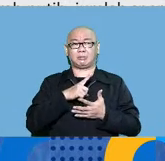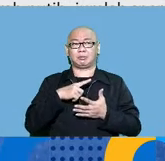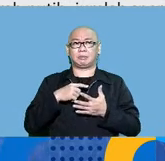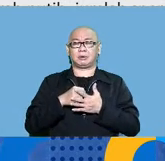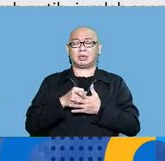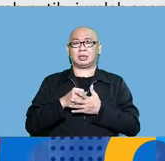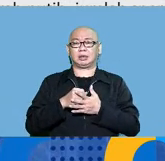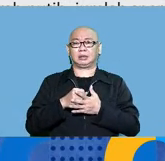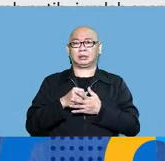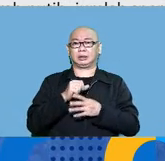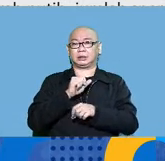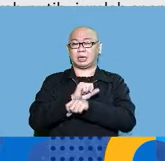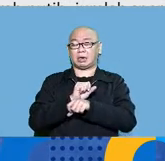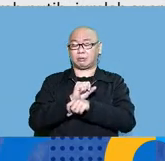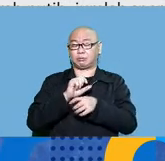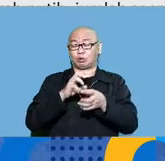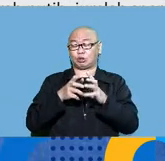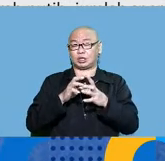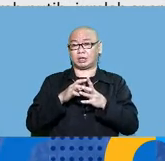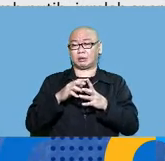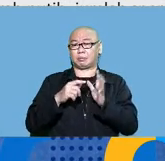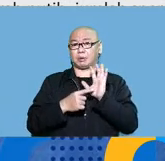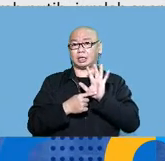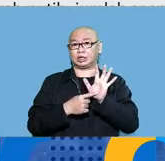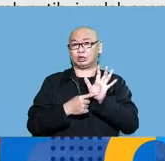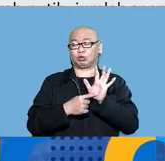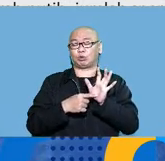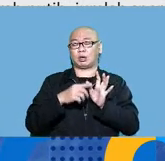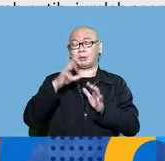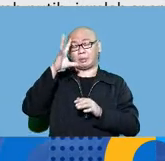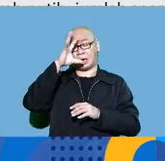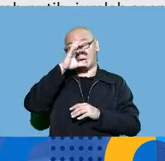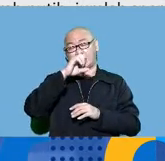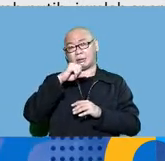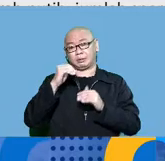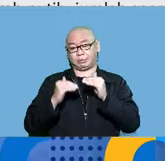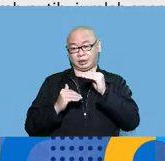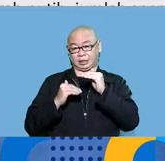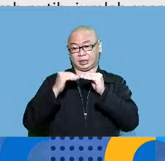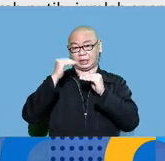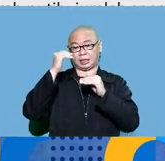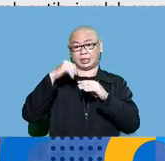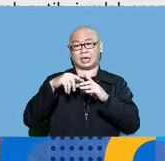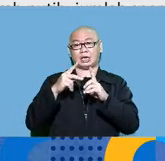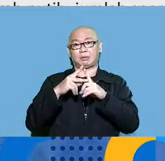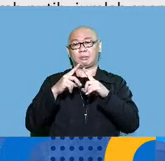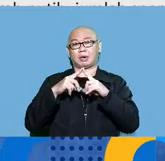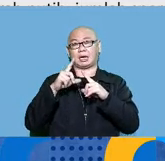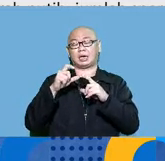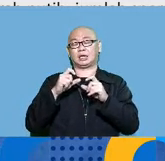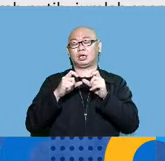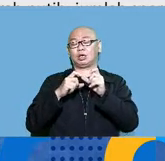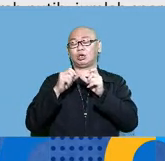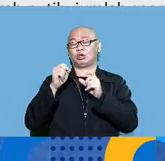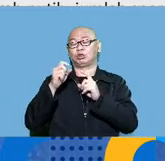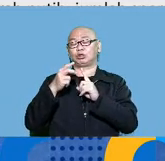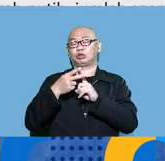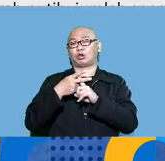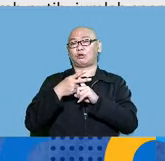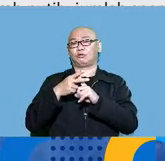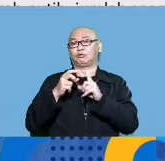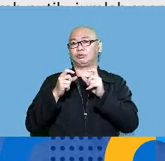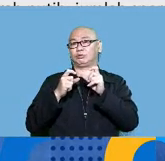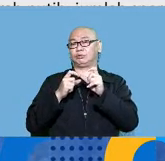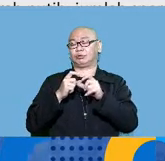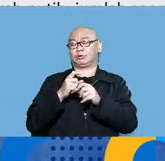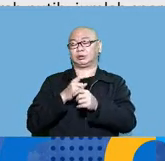mengerjakan proyek, ternyata mahasiswa juga mengalami peningkatan dalam hal soft skill maupun hard